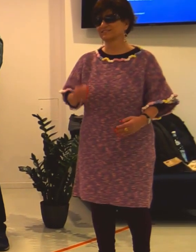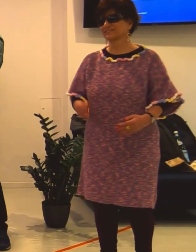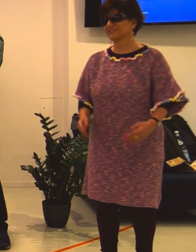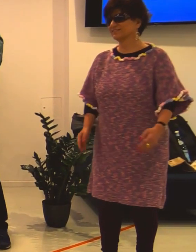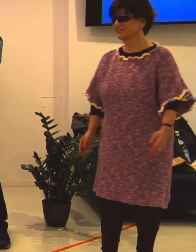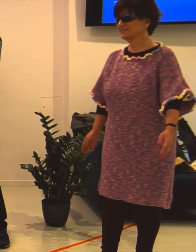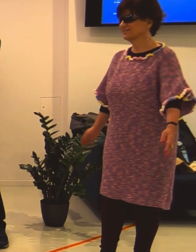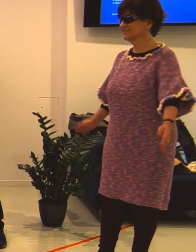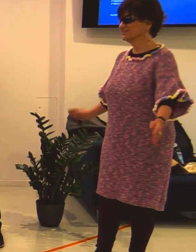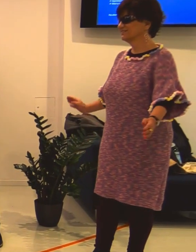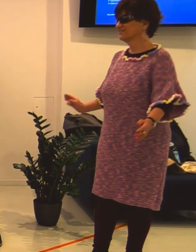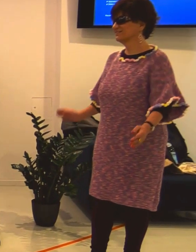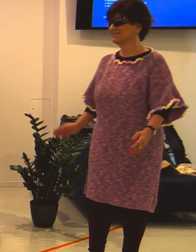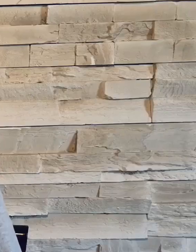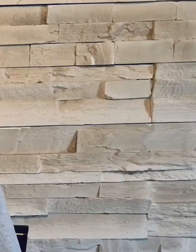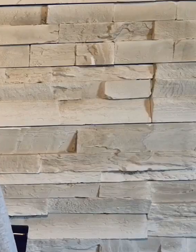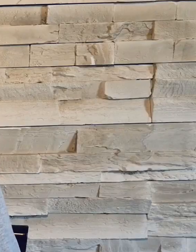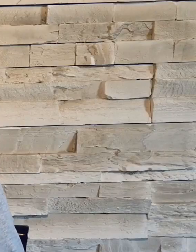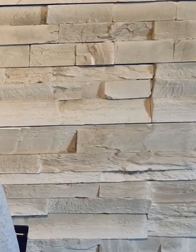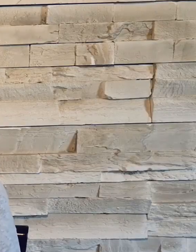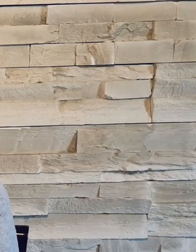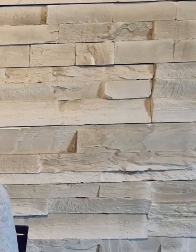This is my heaven.